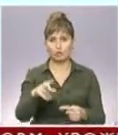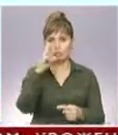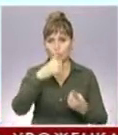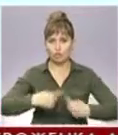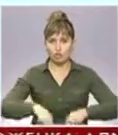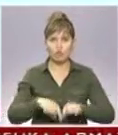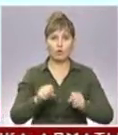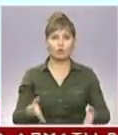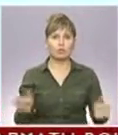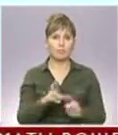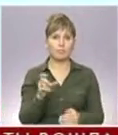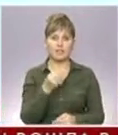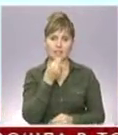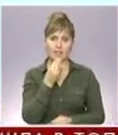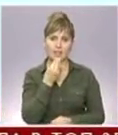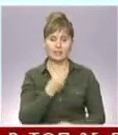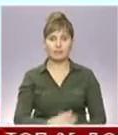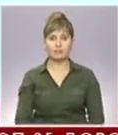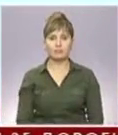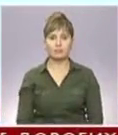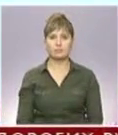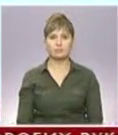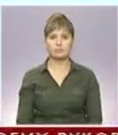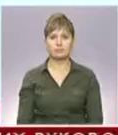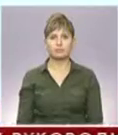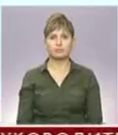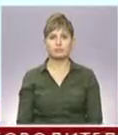других госучреждений могут остаться без питания.